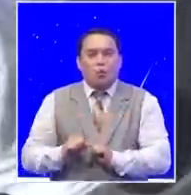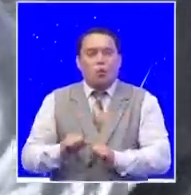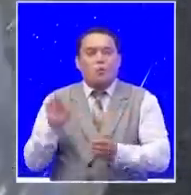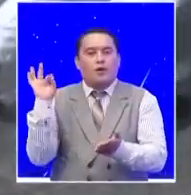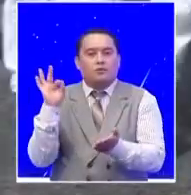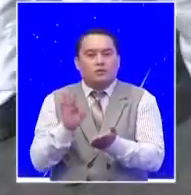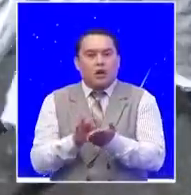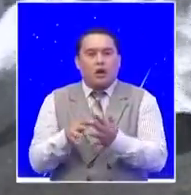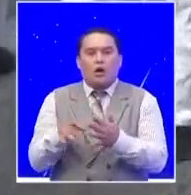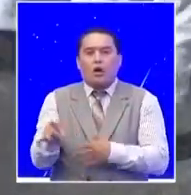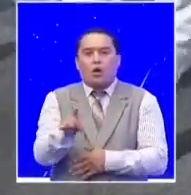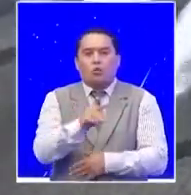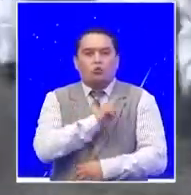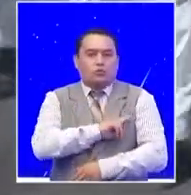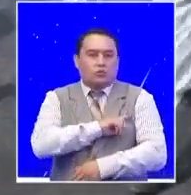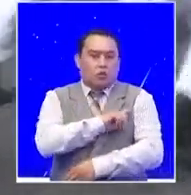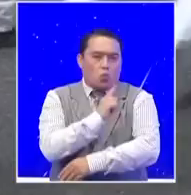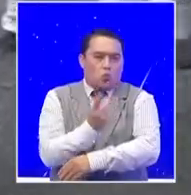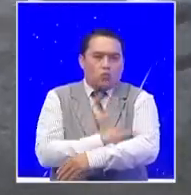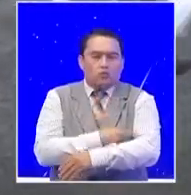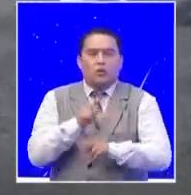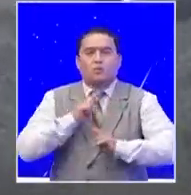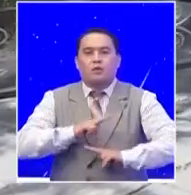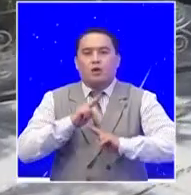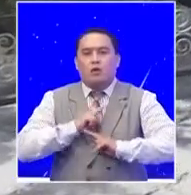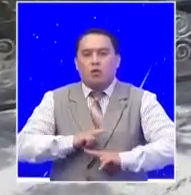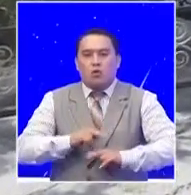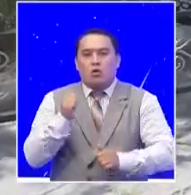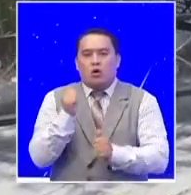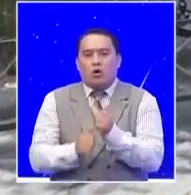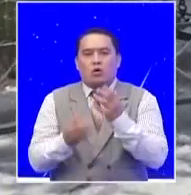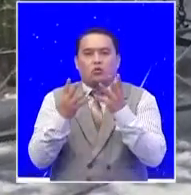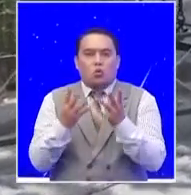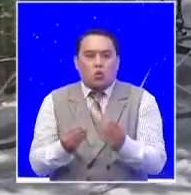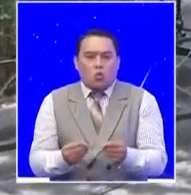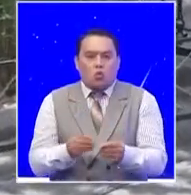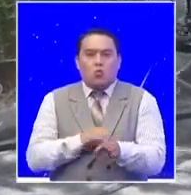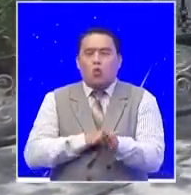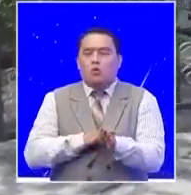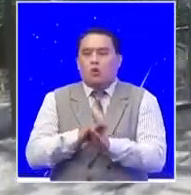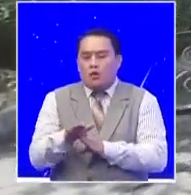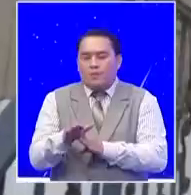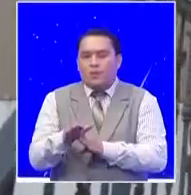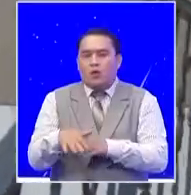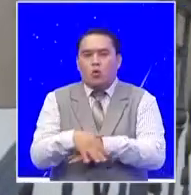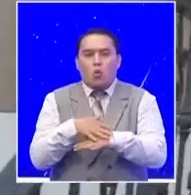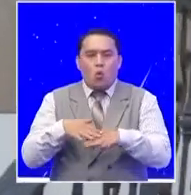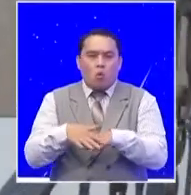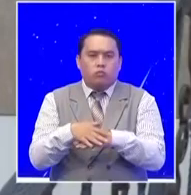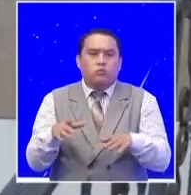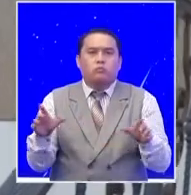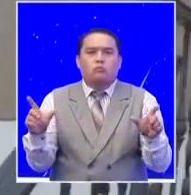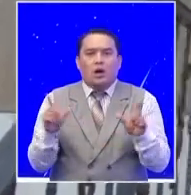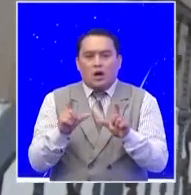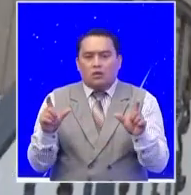ауданда залалсыздандыру жұмыстары күшейтілген режимде. Дезинфекция жұмыстары күнделікті атқарылады. Мамандар әсіресе адам көп жүретін алаңдарға,